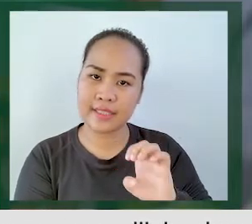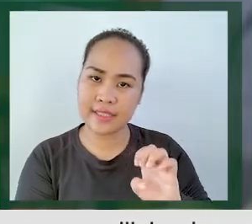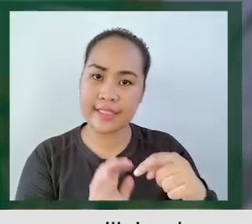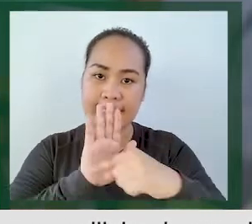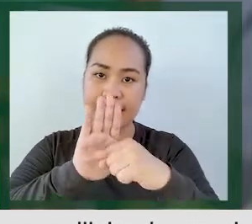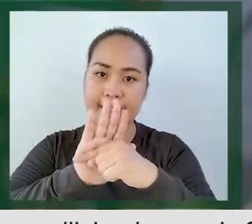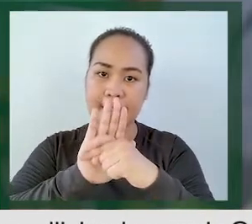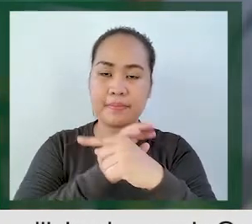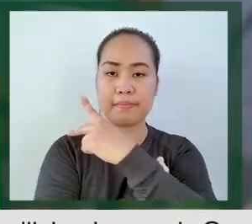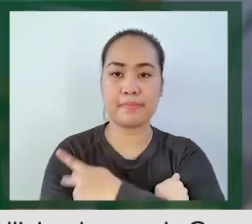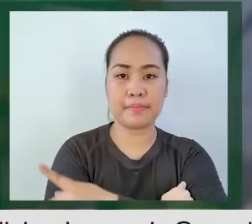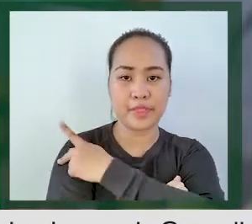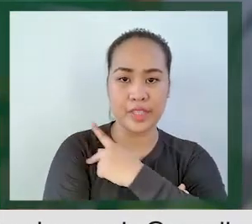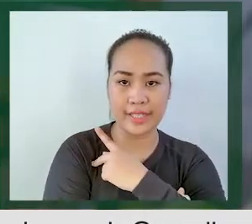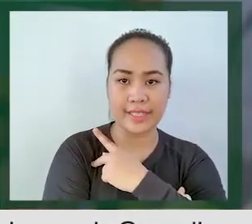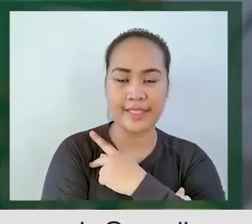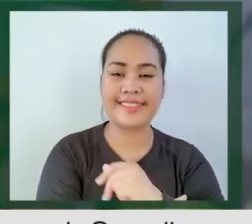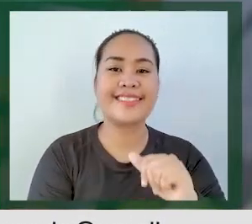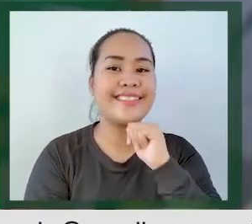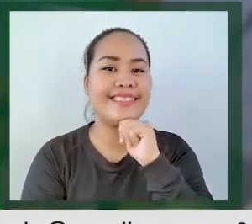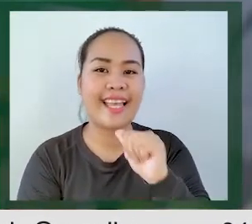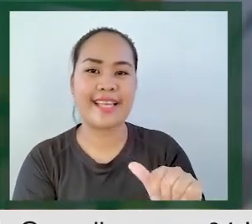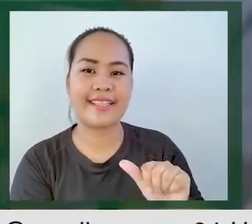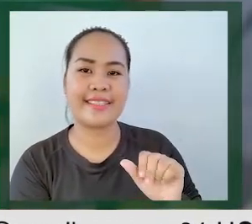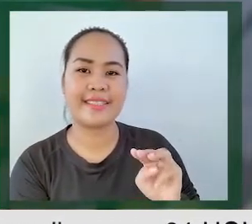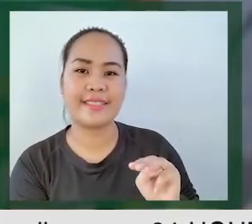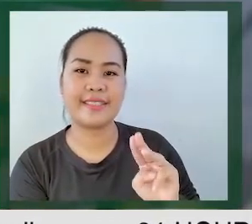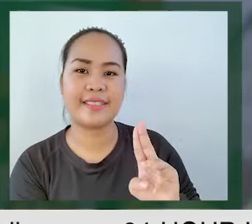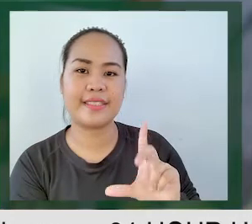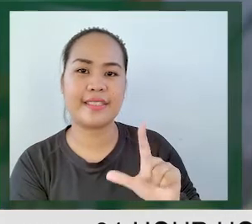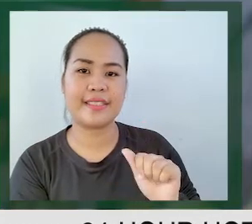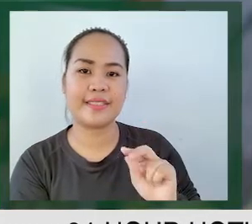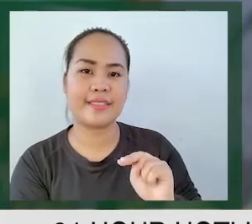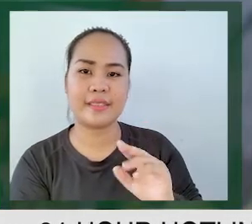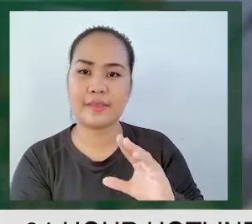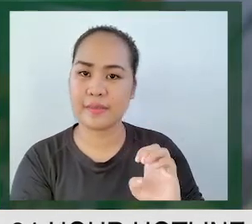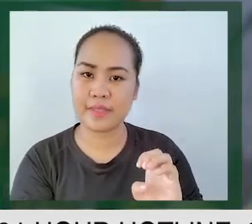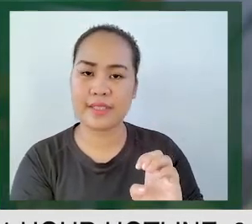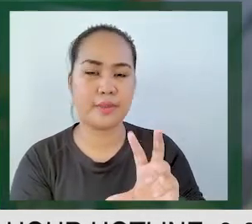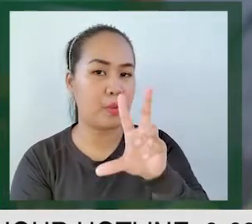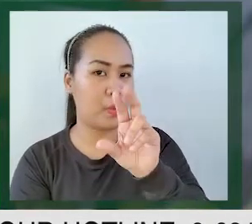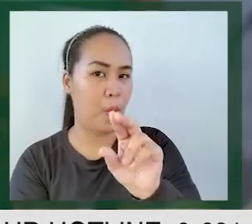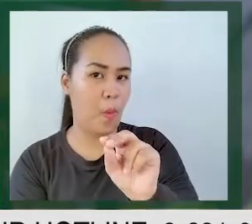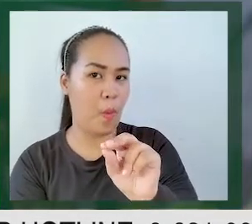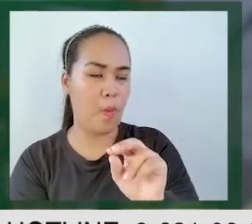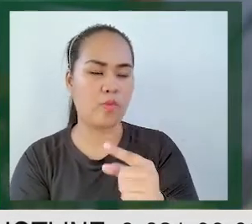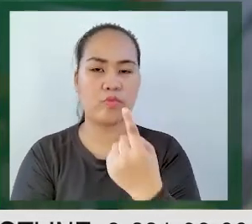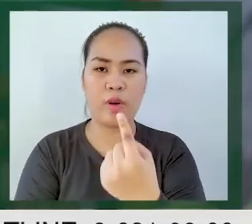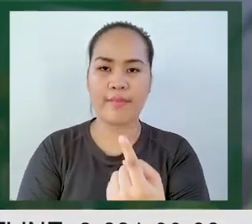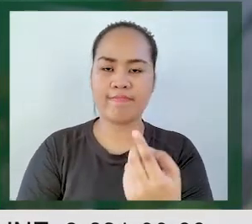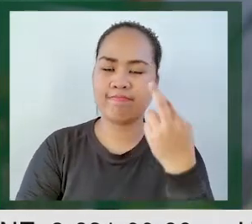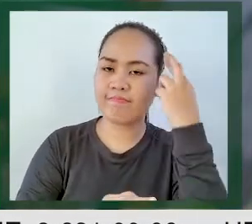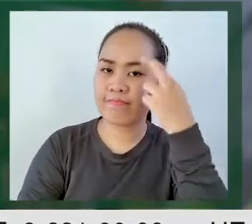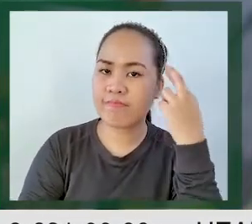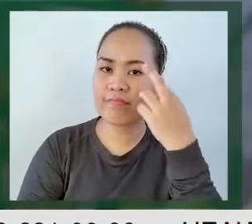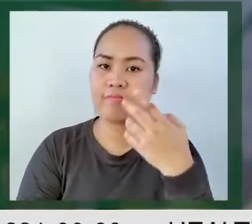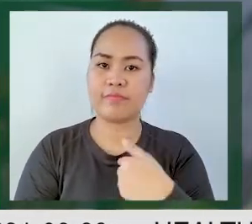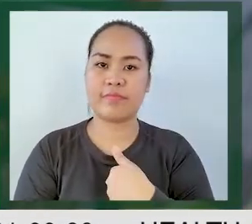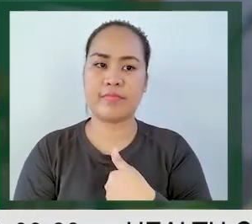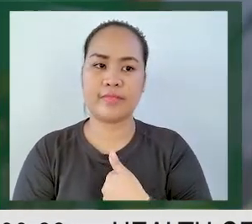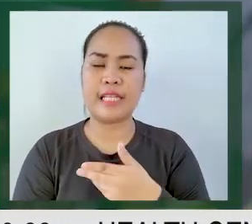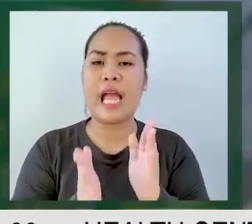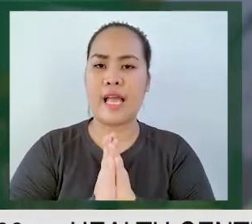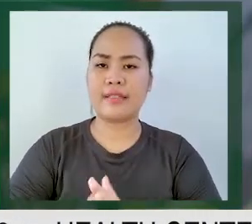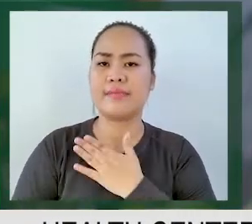sa pinakiusap sa akin, eh. Dahil nga po pag nakakakita tayo ng ambulansya kasi sa ating komunidad, medyo na nagpapanik na